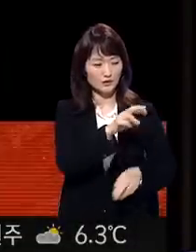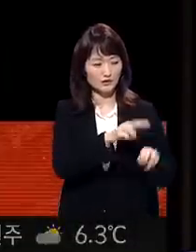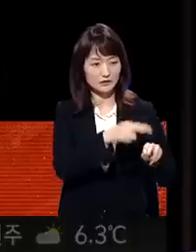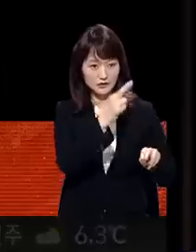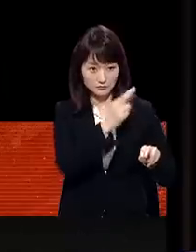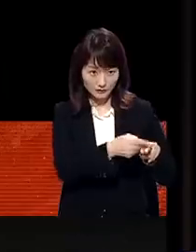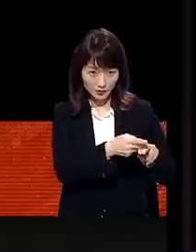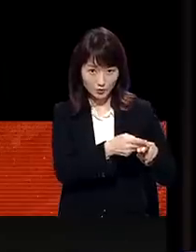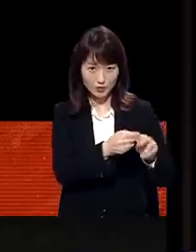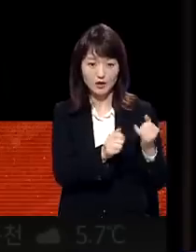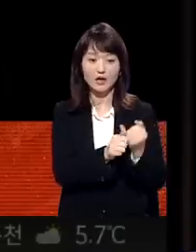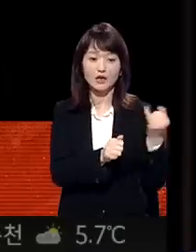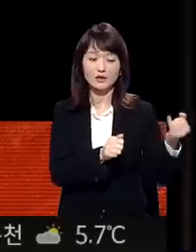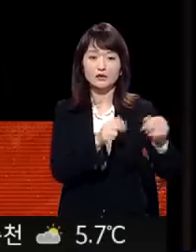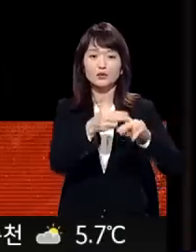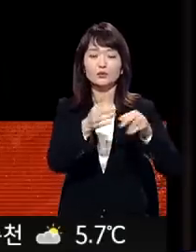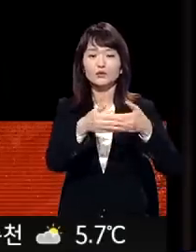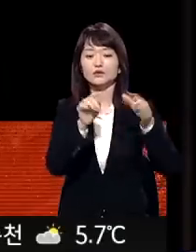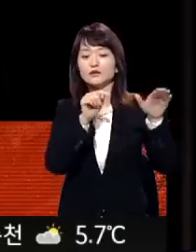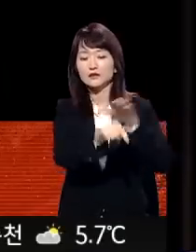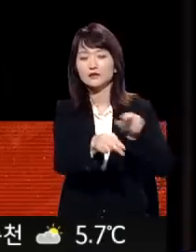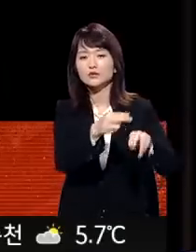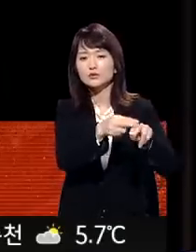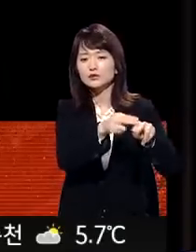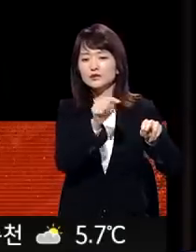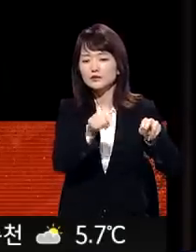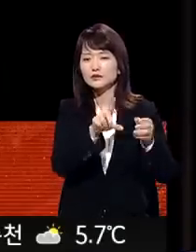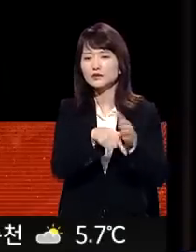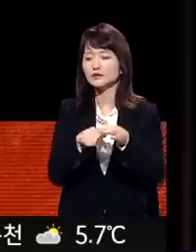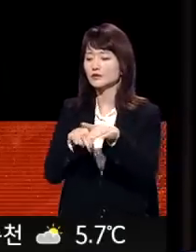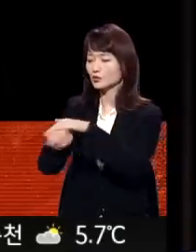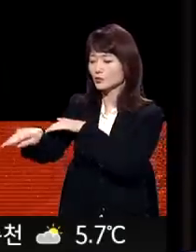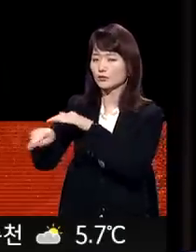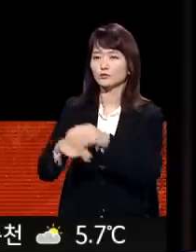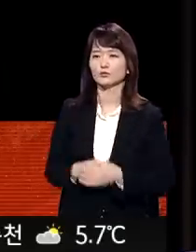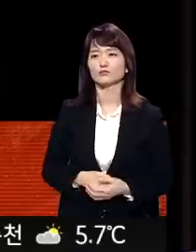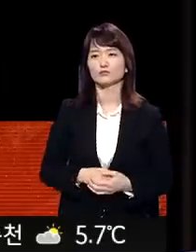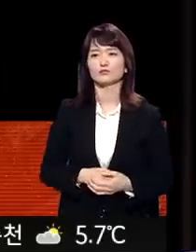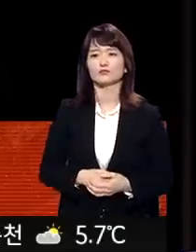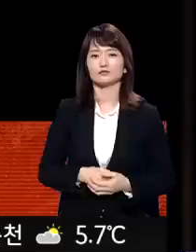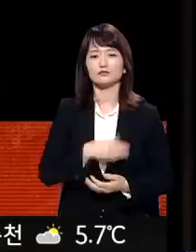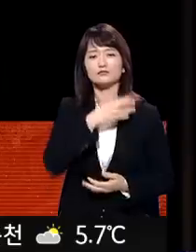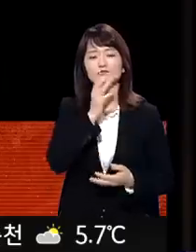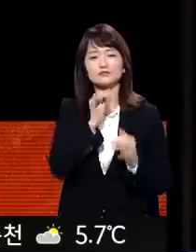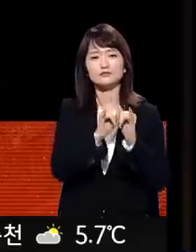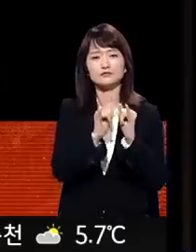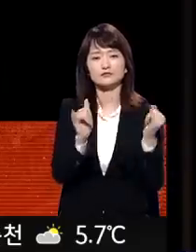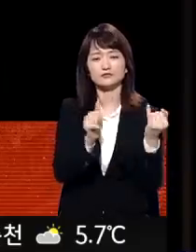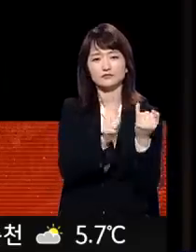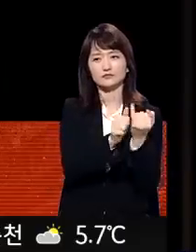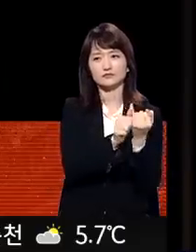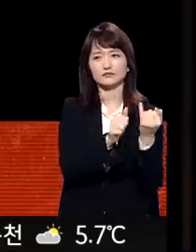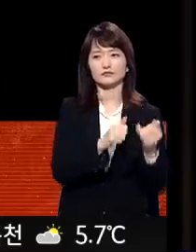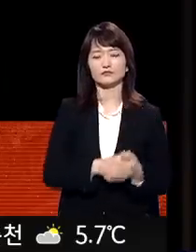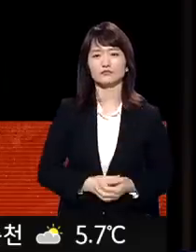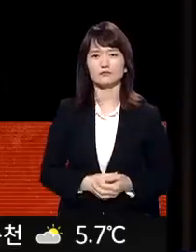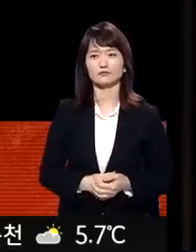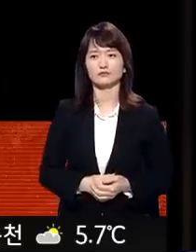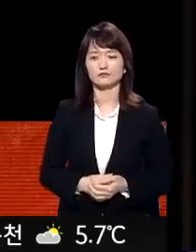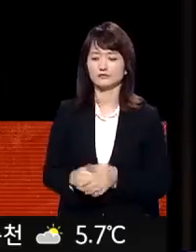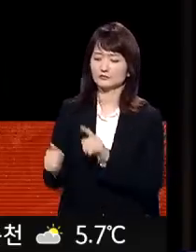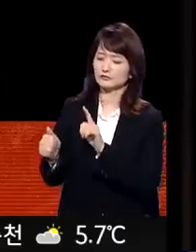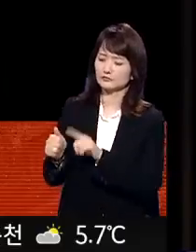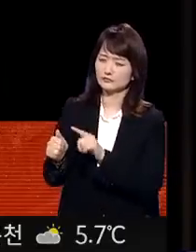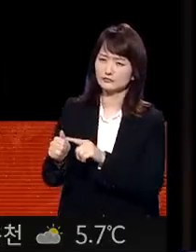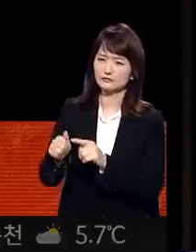주방에서 요리를 하고 있는데 그 틈을 타서 저렇게 도망을 가버린 겁니다. 이 식당 운영하는 노부부는요. 어려운 친구가 오죽했으면 그냥